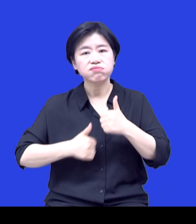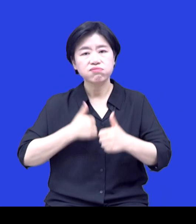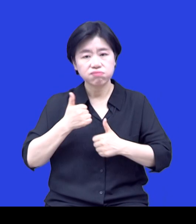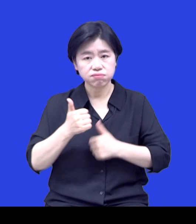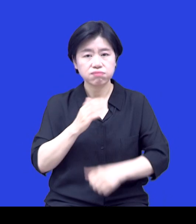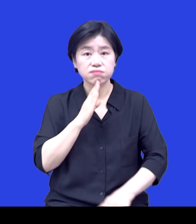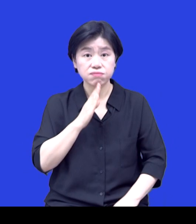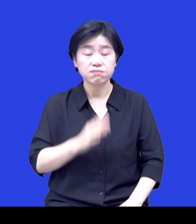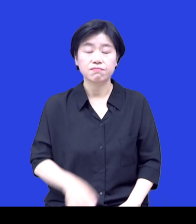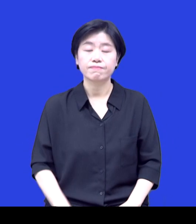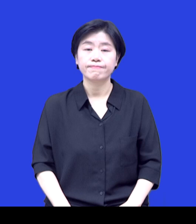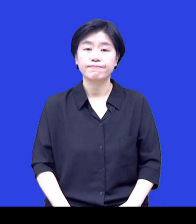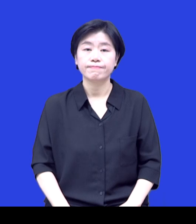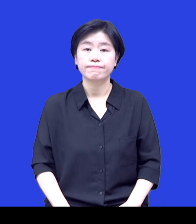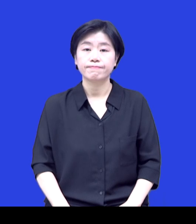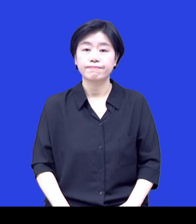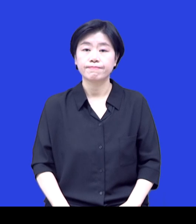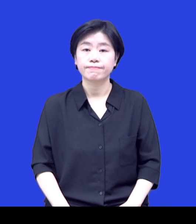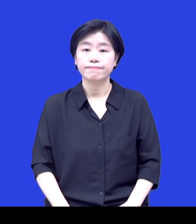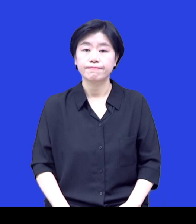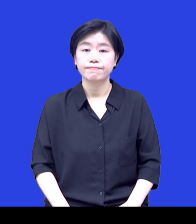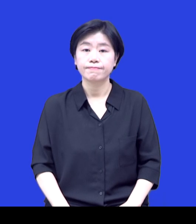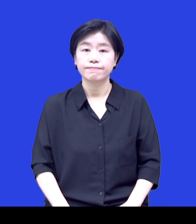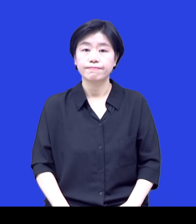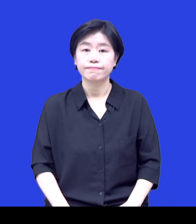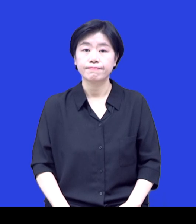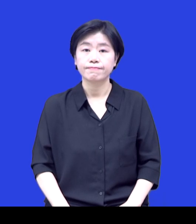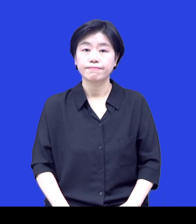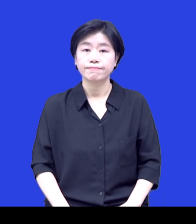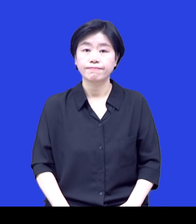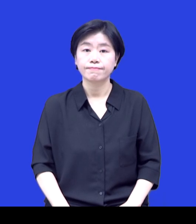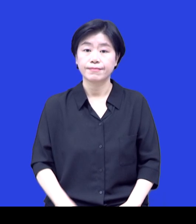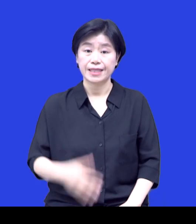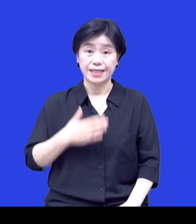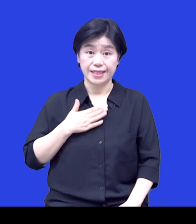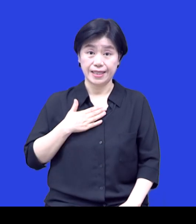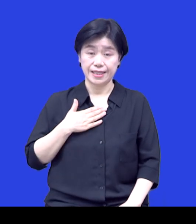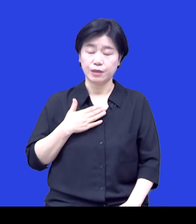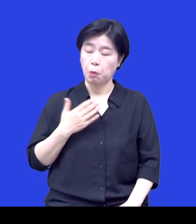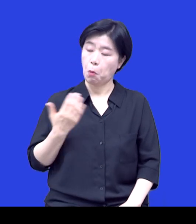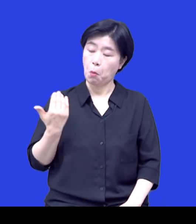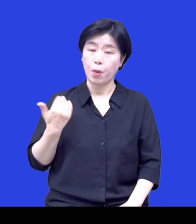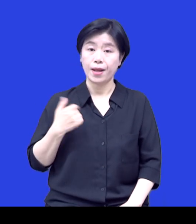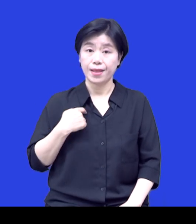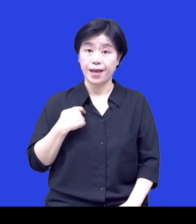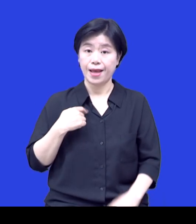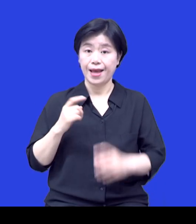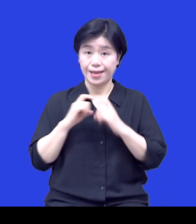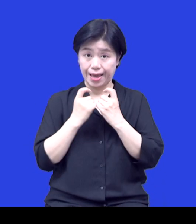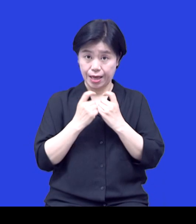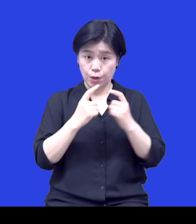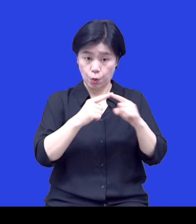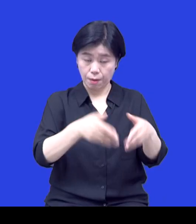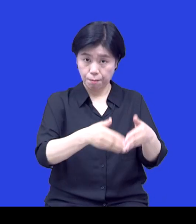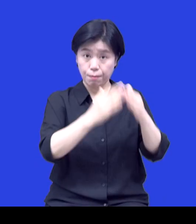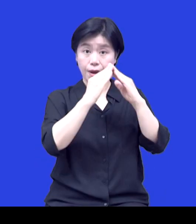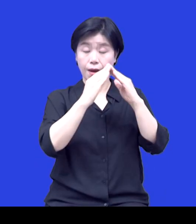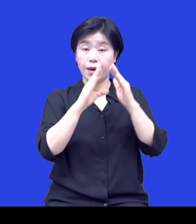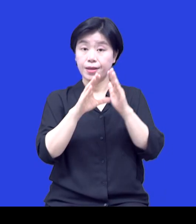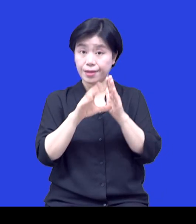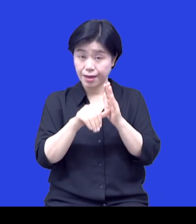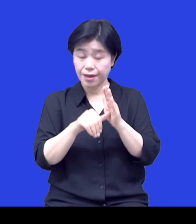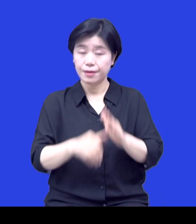일어날 때 한 번은 한 달에 100명씩 막 등록을 할 때였는데 그 세 가족이 왔는데